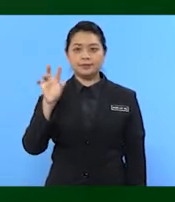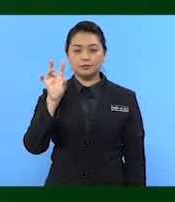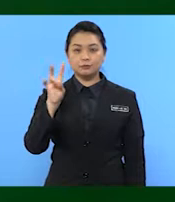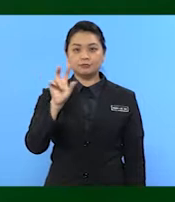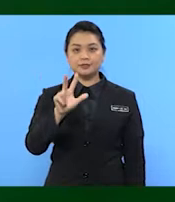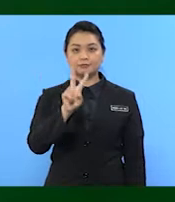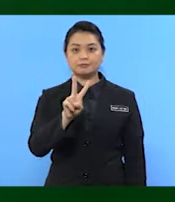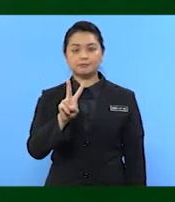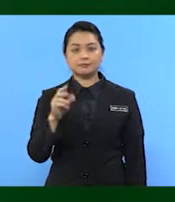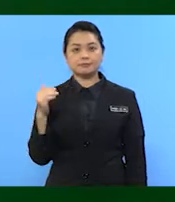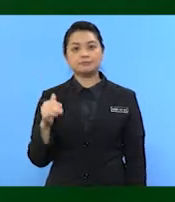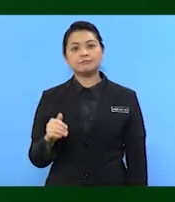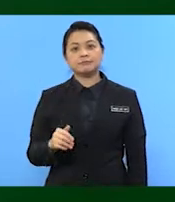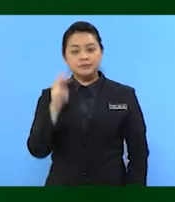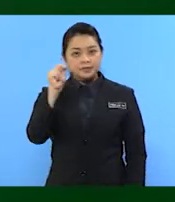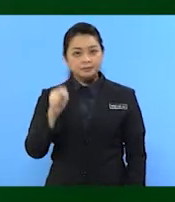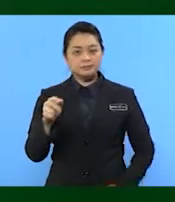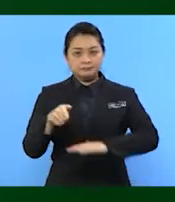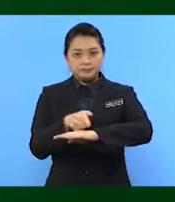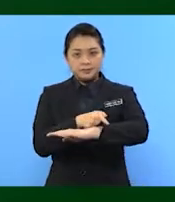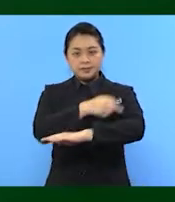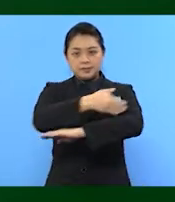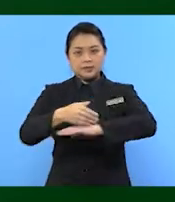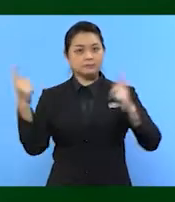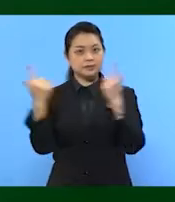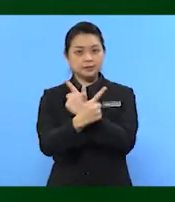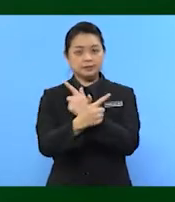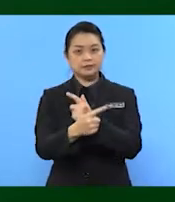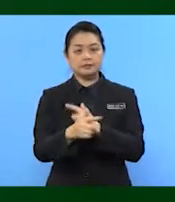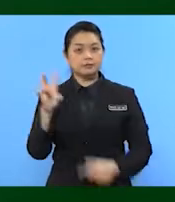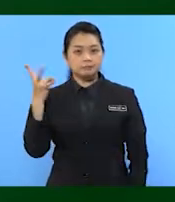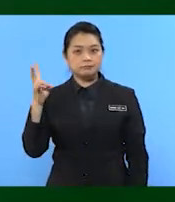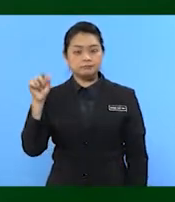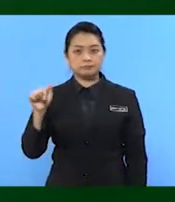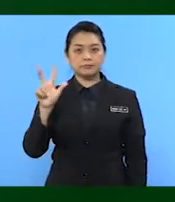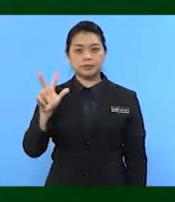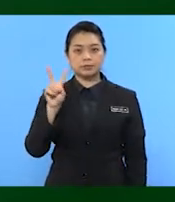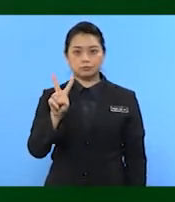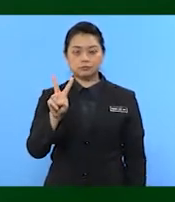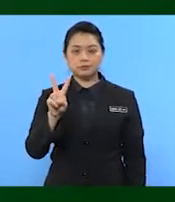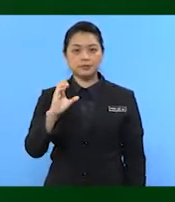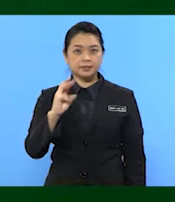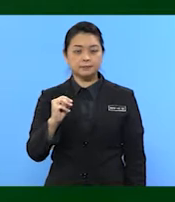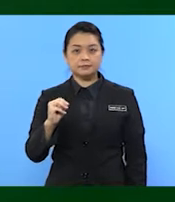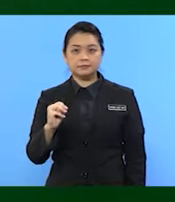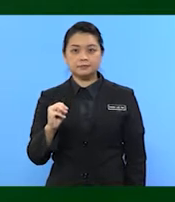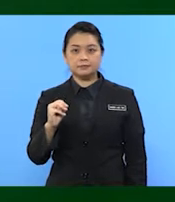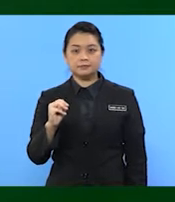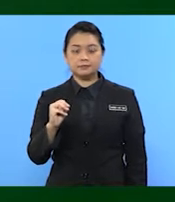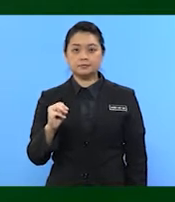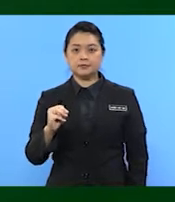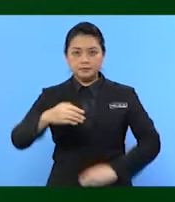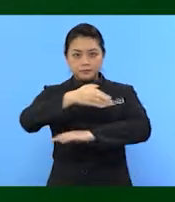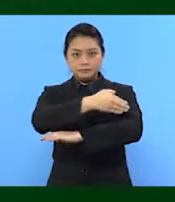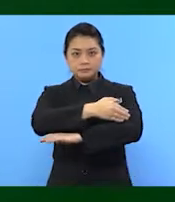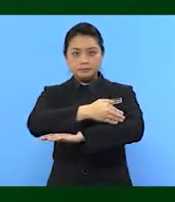1.732 iaitu nisbah panjang sisi bertentangan 17.32 cm kepada panjang